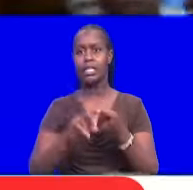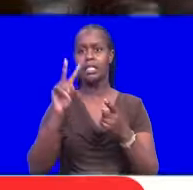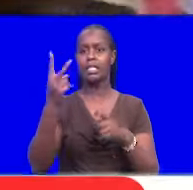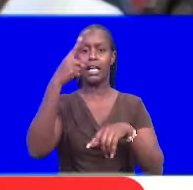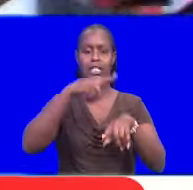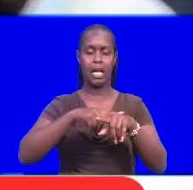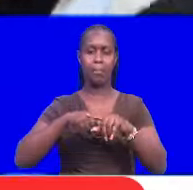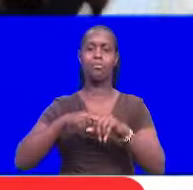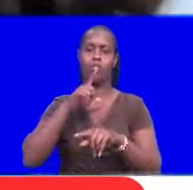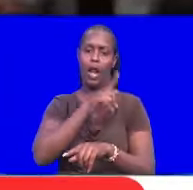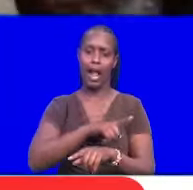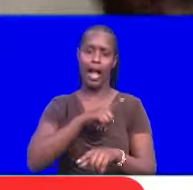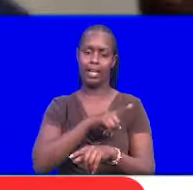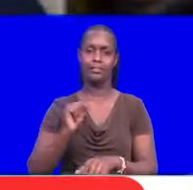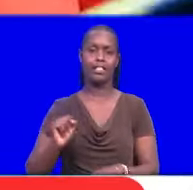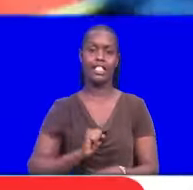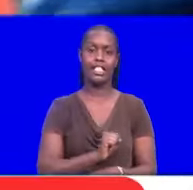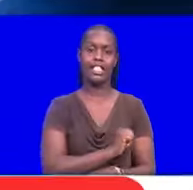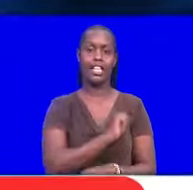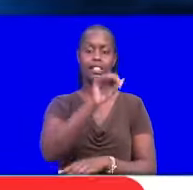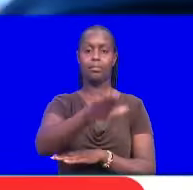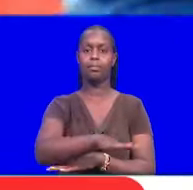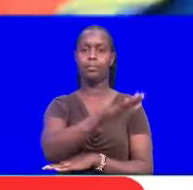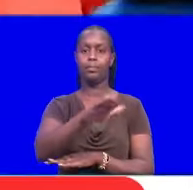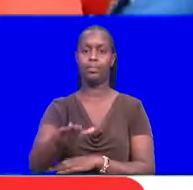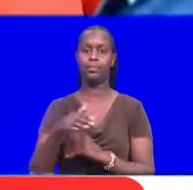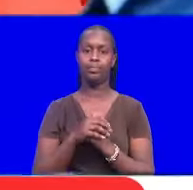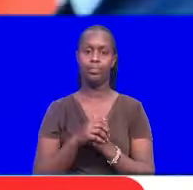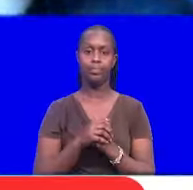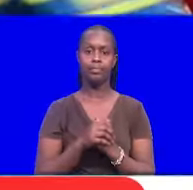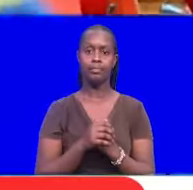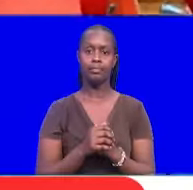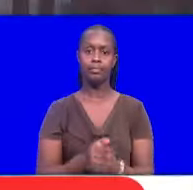kwenye bunge la seneti. John Java Kiania, TV 47.